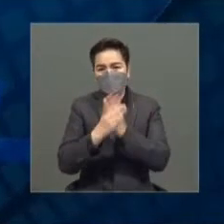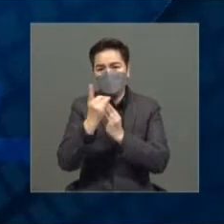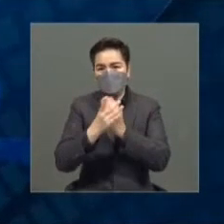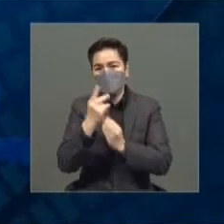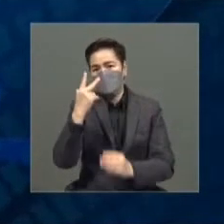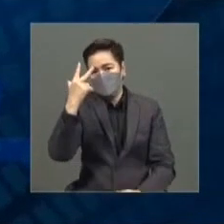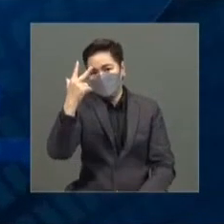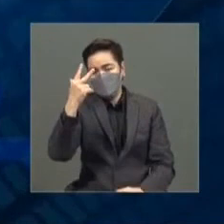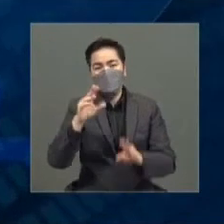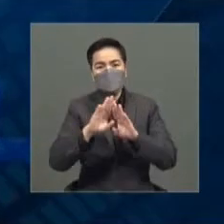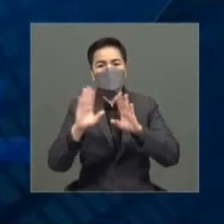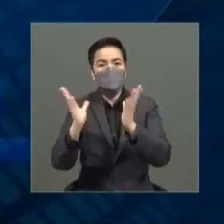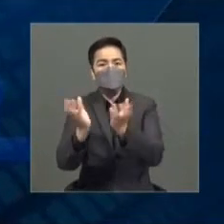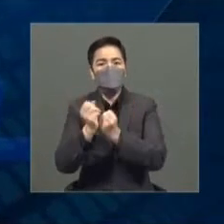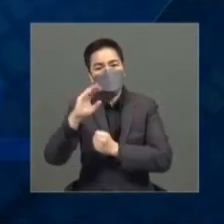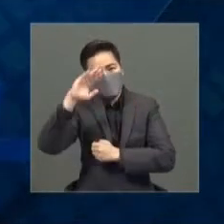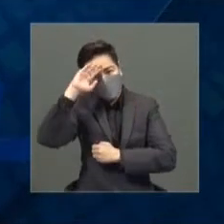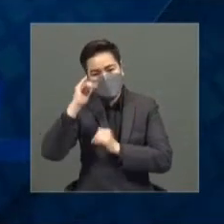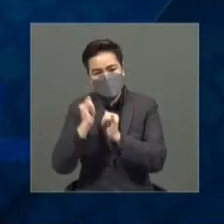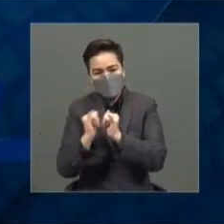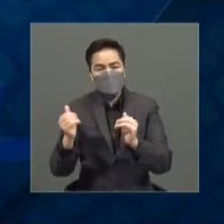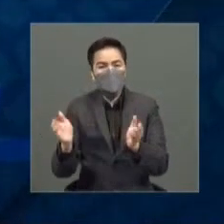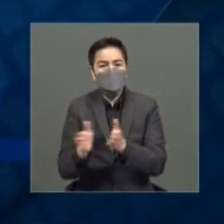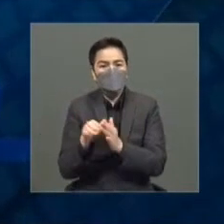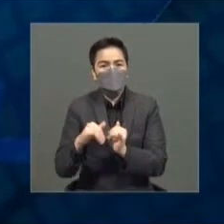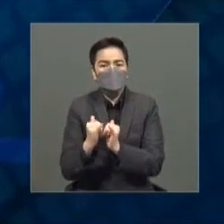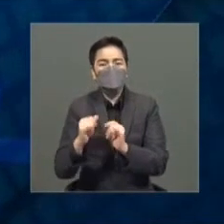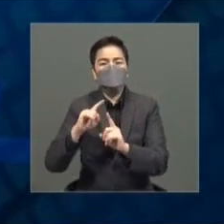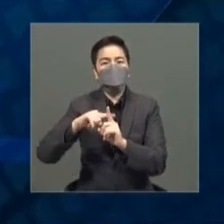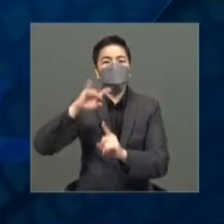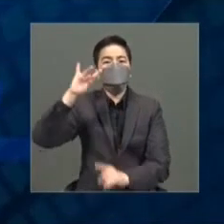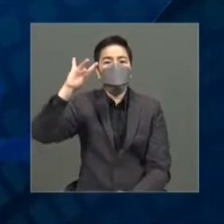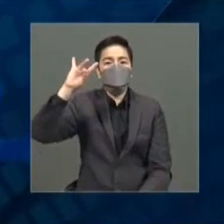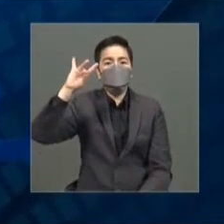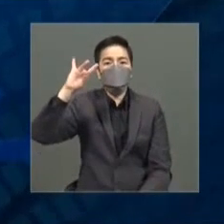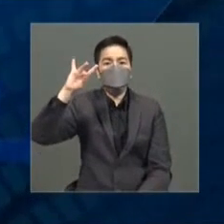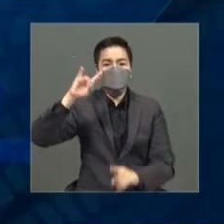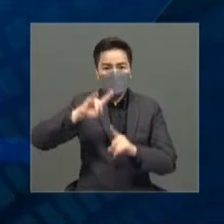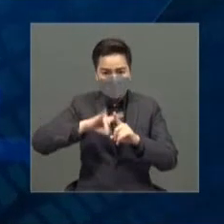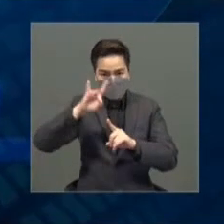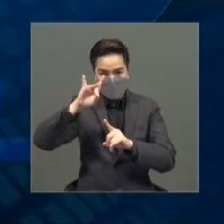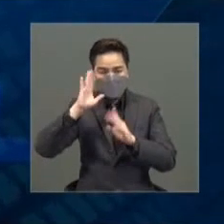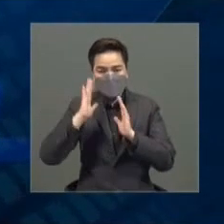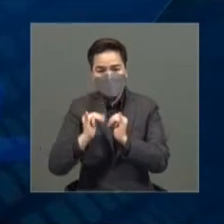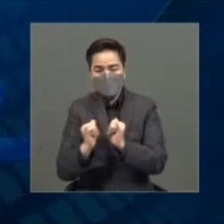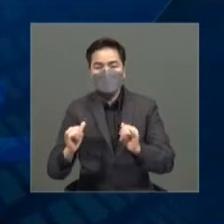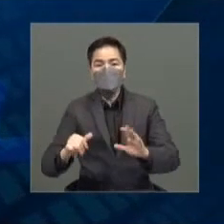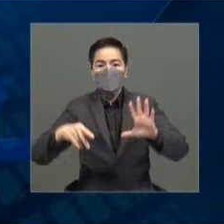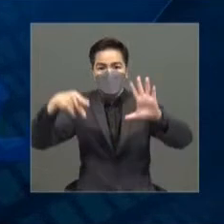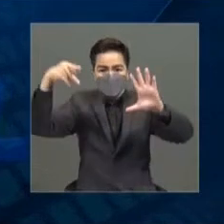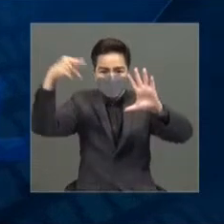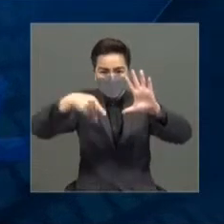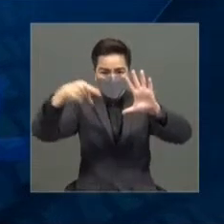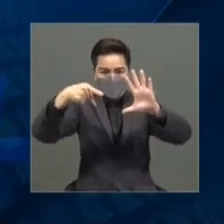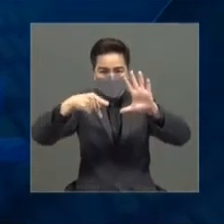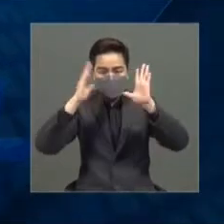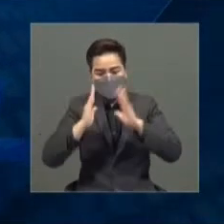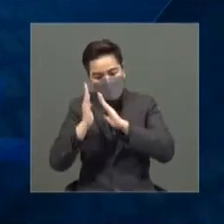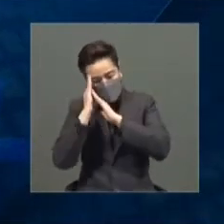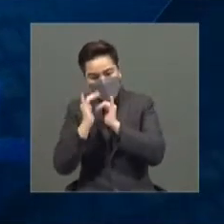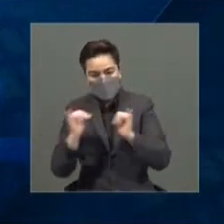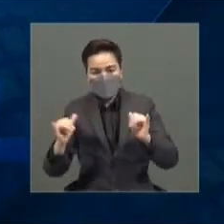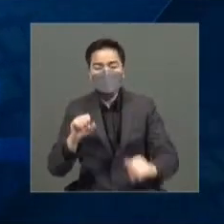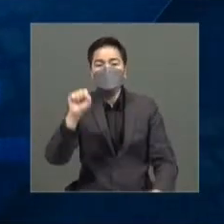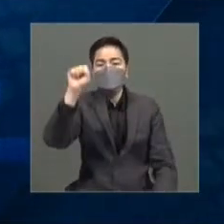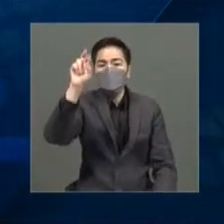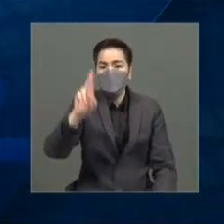าห์เปิดรับผู้ป่วยได้ประมาณสิงหาคมนะคะน่าจะ ประมาณ 5,000 เตียงโดยจะสำร